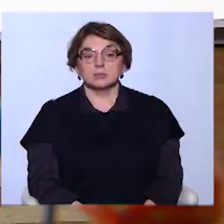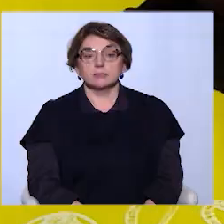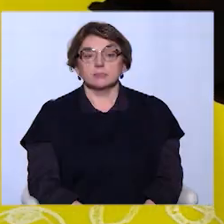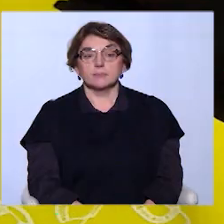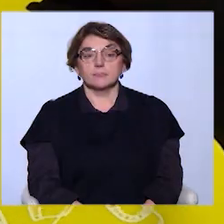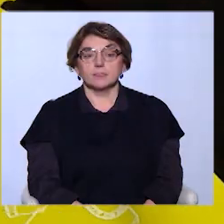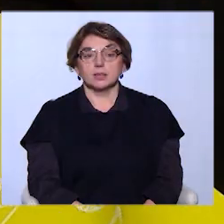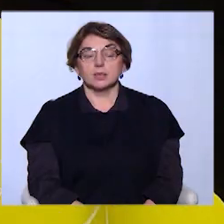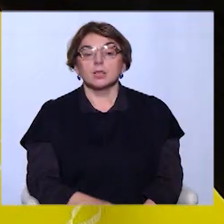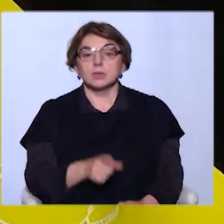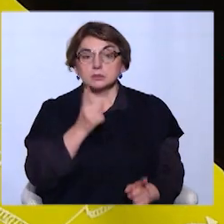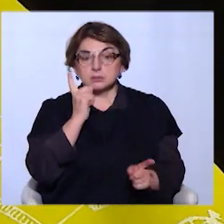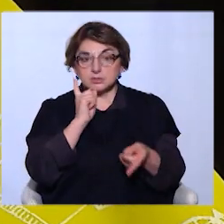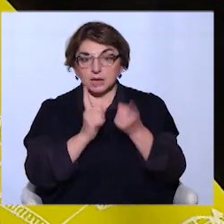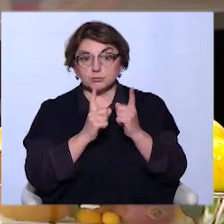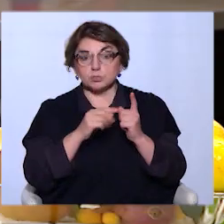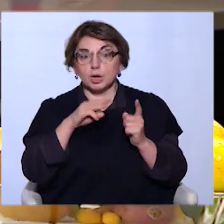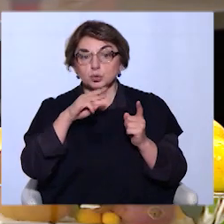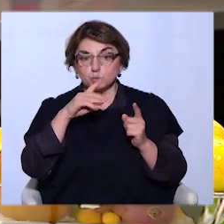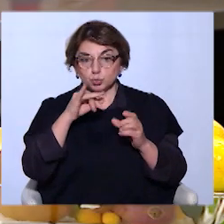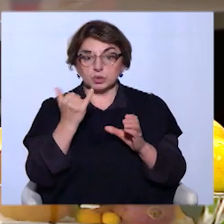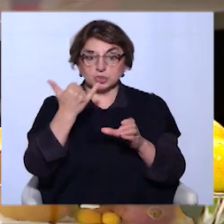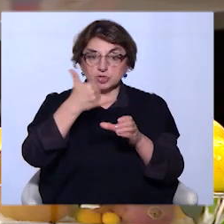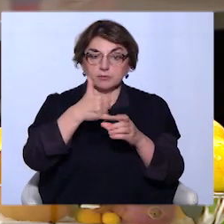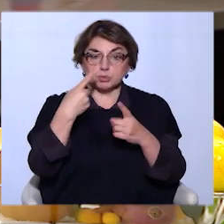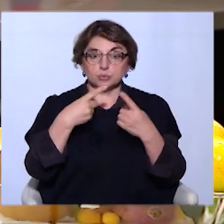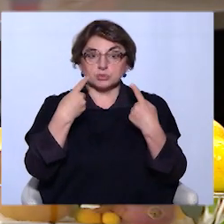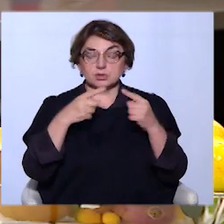რა ნამდვილად ტუტე ჩავასხი და სხვა არაფერი.